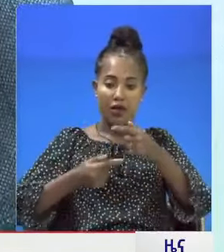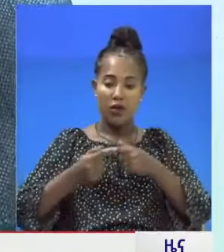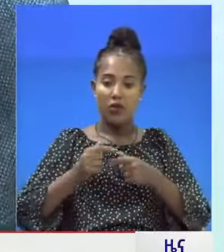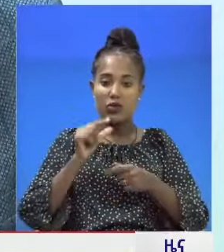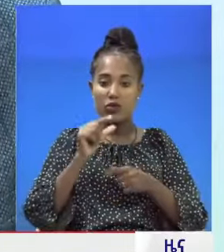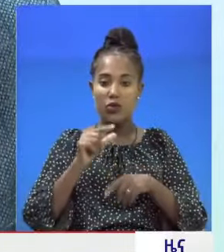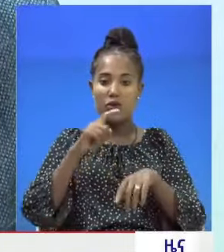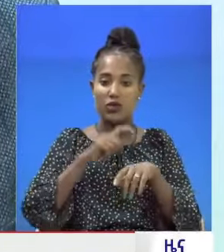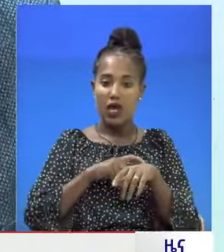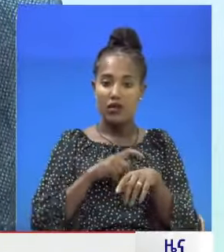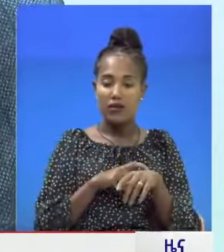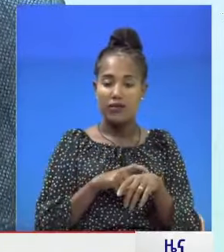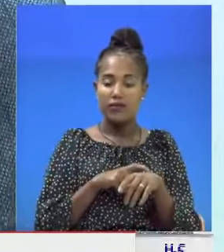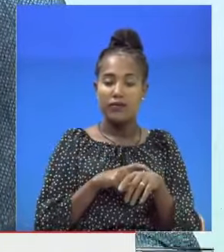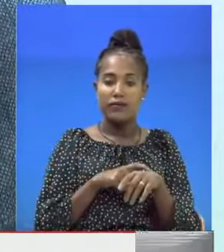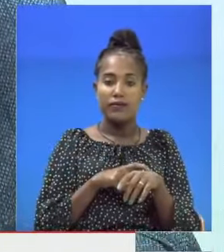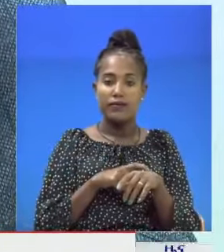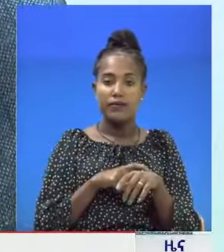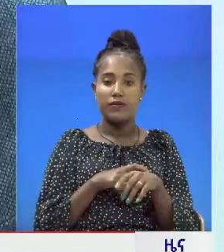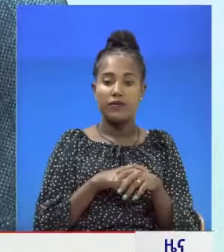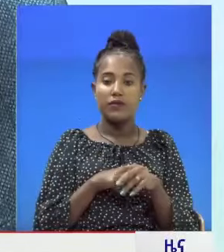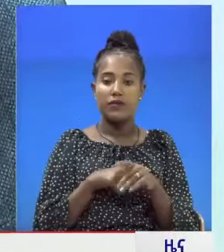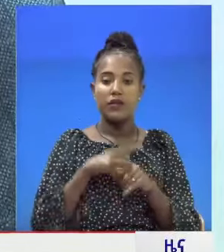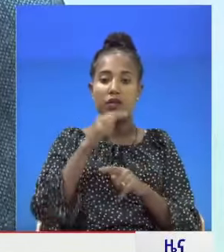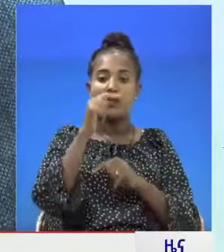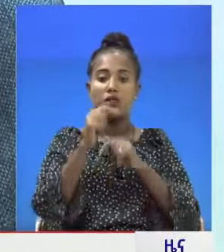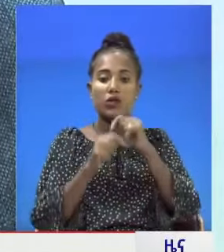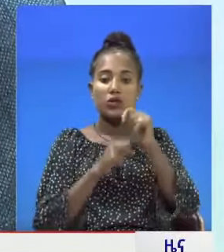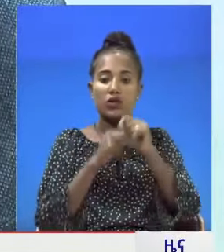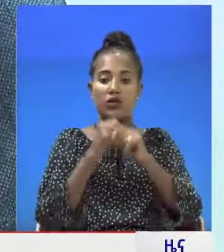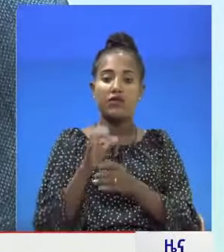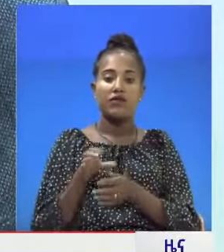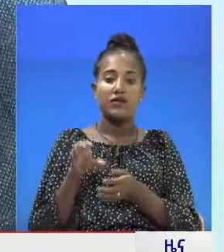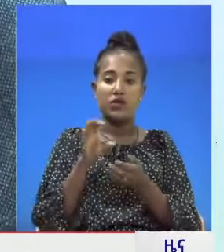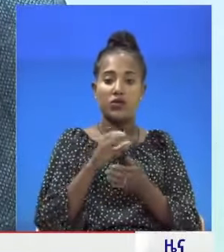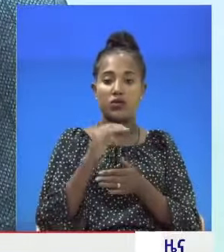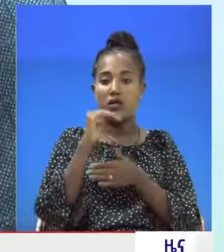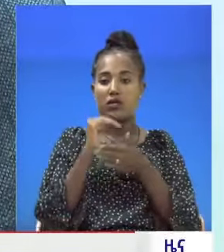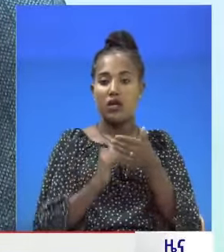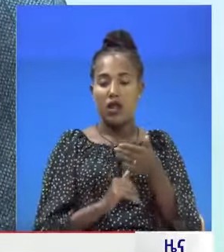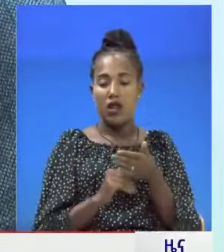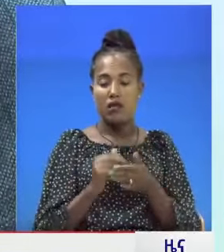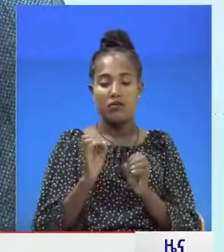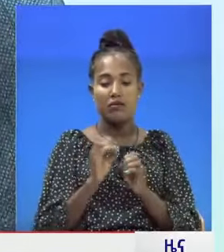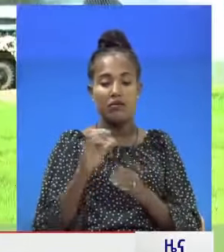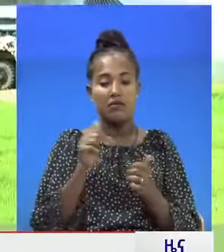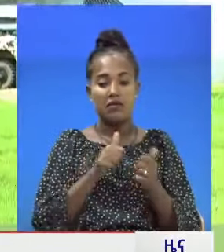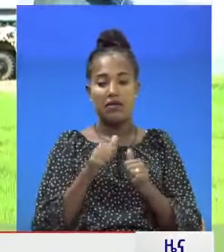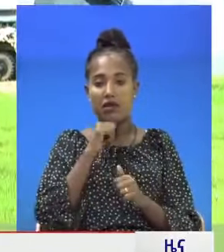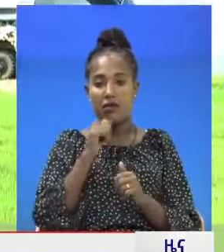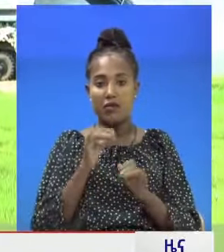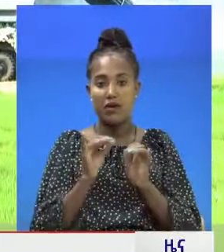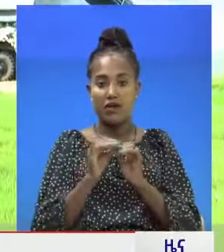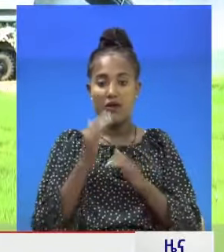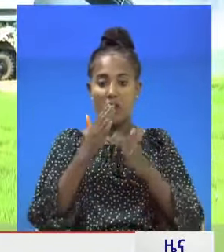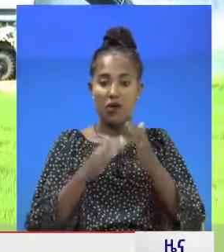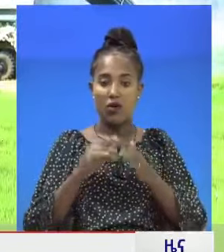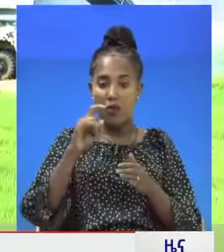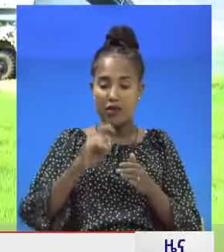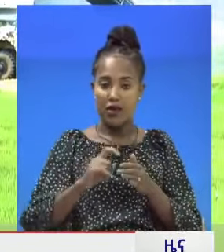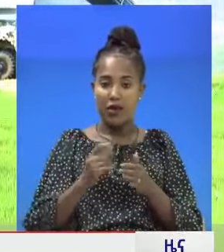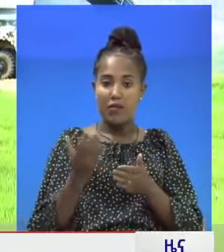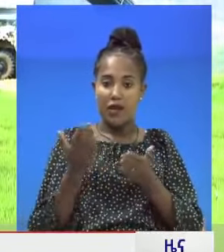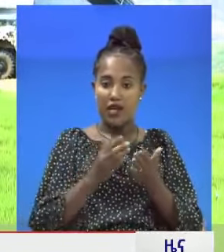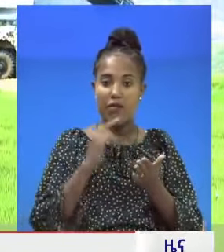ጊዜያት የቱሪስት ፍሰቱ ይቀንሳል፣ ምንም ጥርጥር የለውም። በቀጣይ የተዋቀረው ኮሚቴ በሚያቀርበው